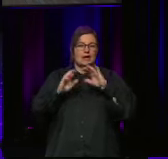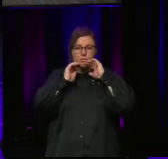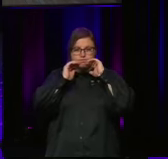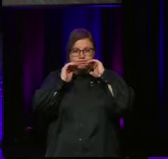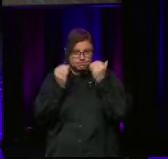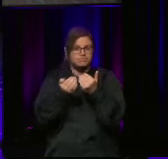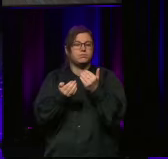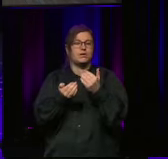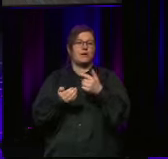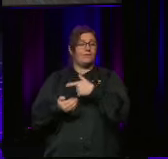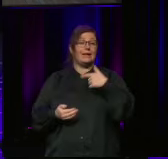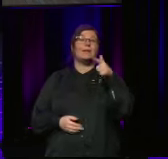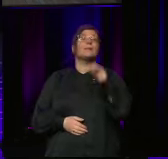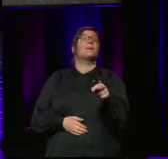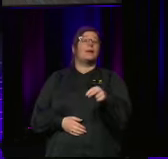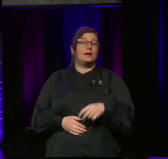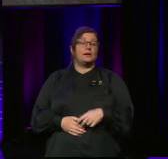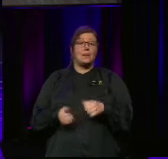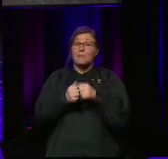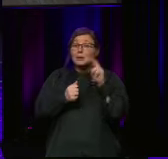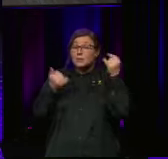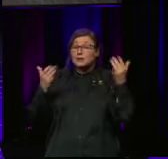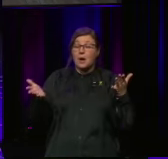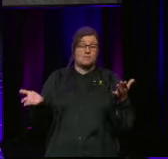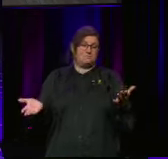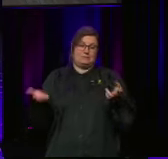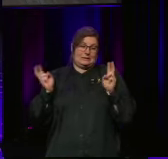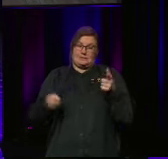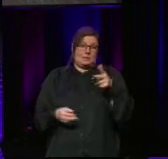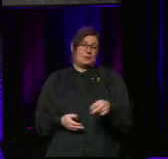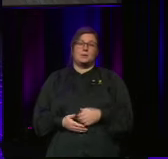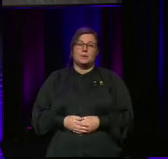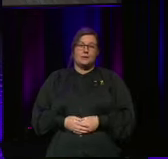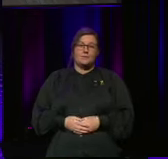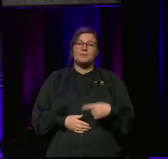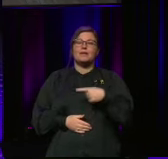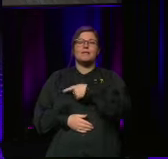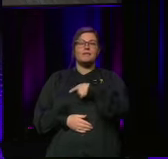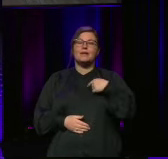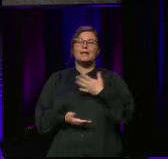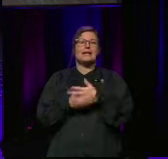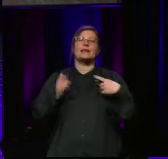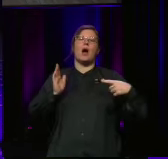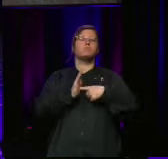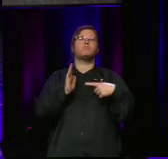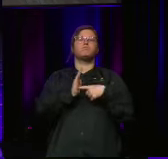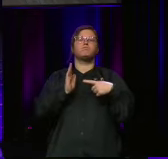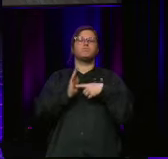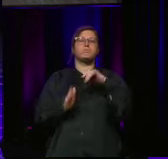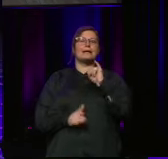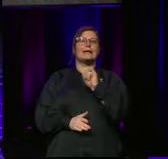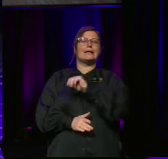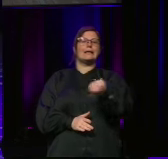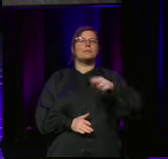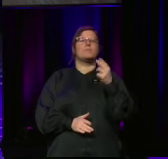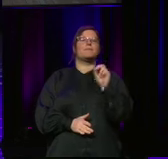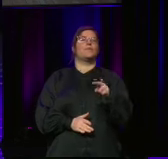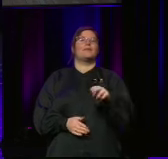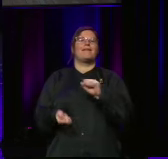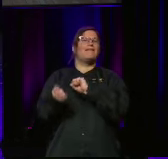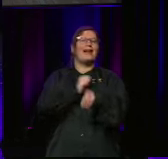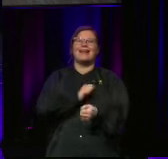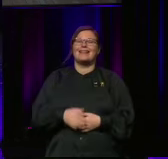Men vi är ju inte där längre. Vi är inte immuna mot förändringar. Nej. Och då måste vi på